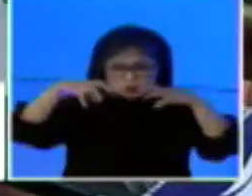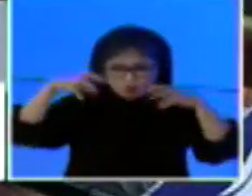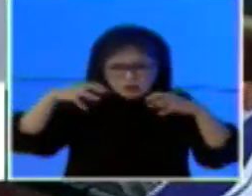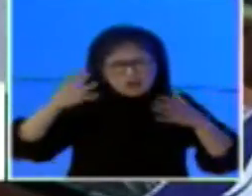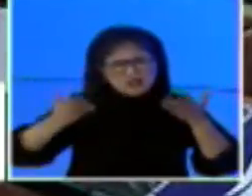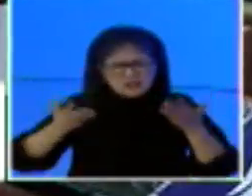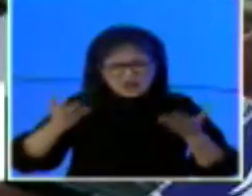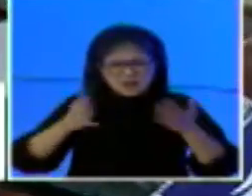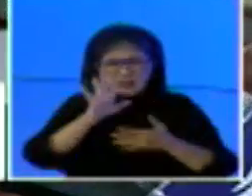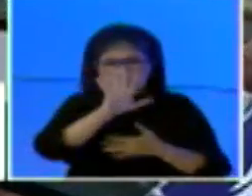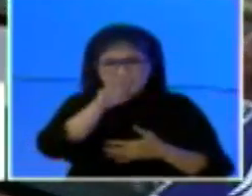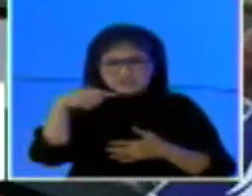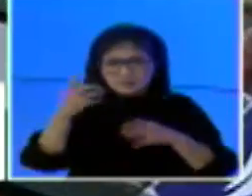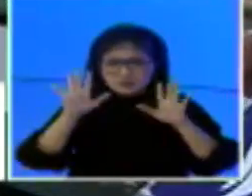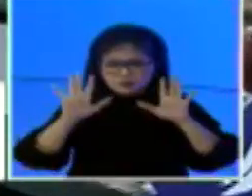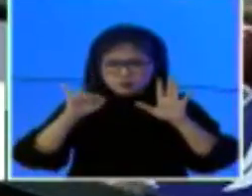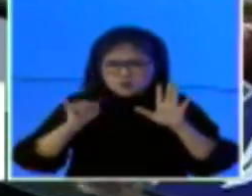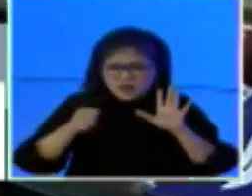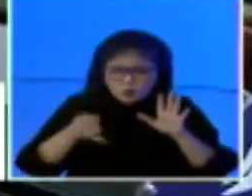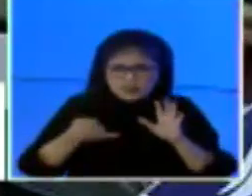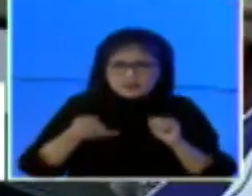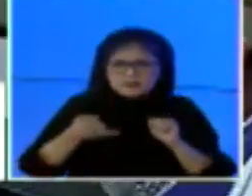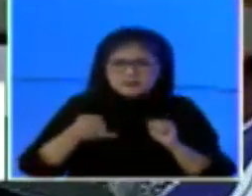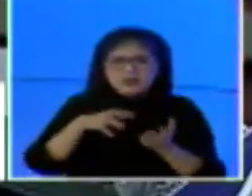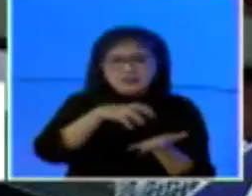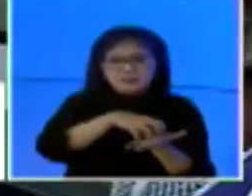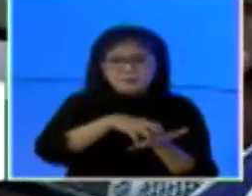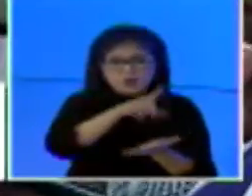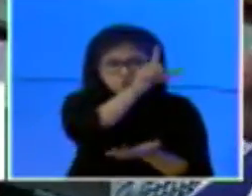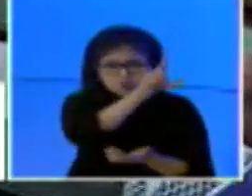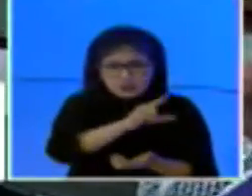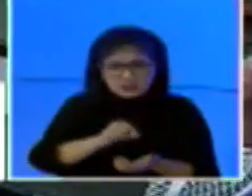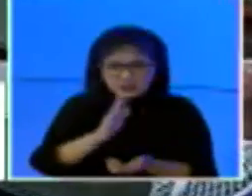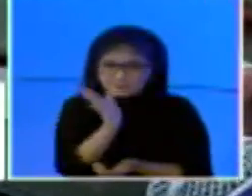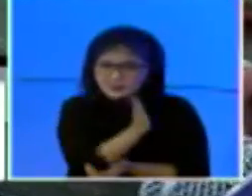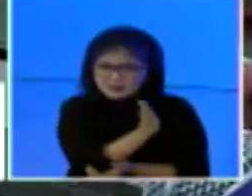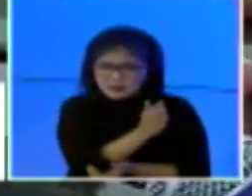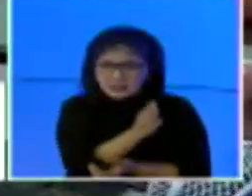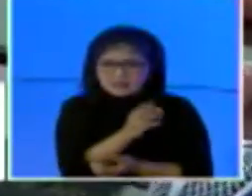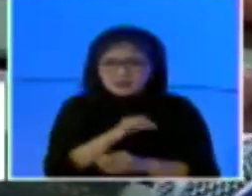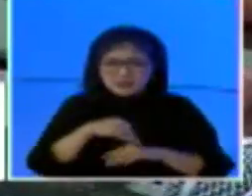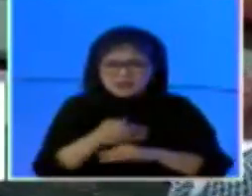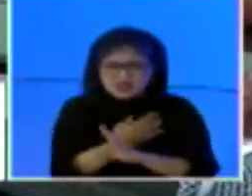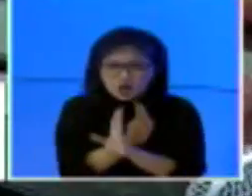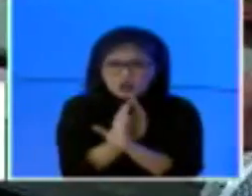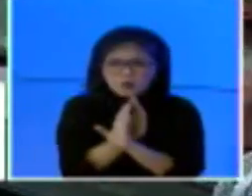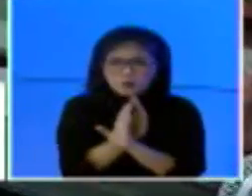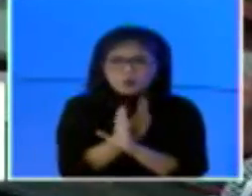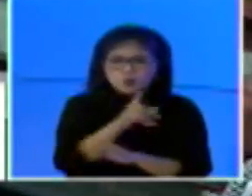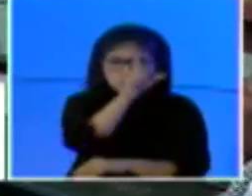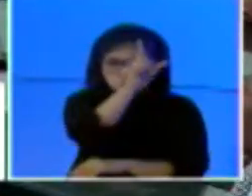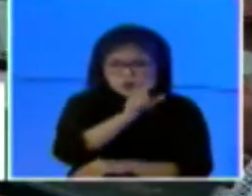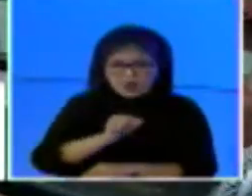antara 5 sampai 10 Januari di wilayah Sumatera Barat, Riau, kemudian Sumatera